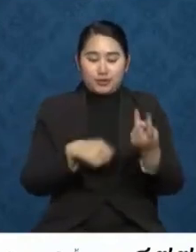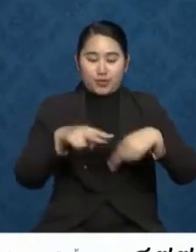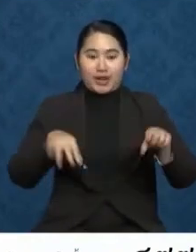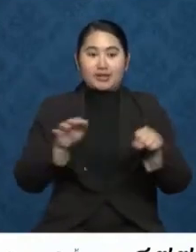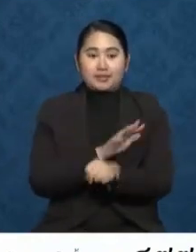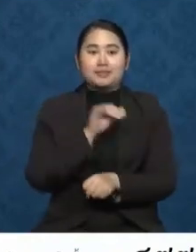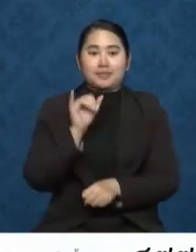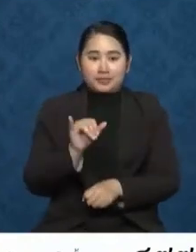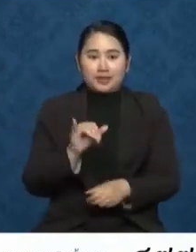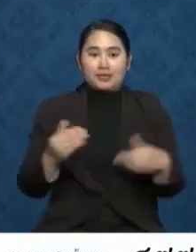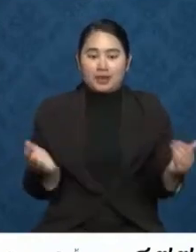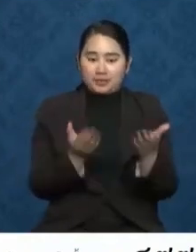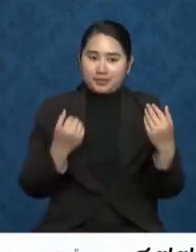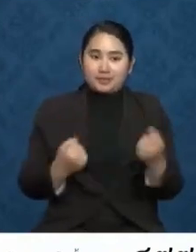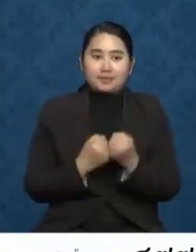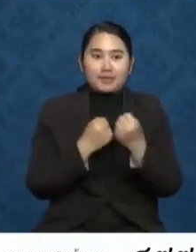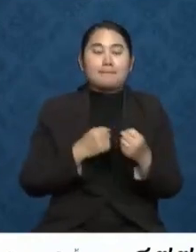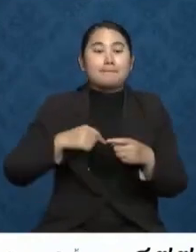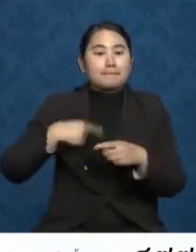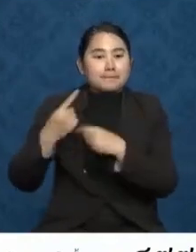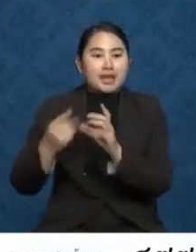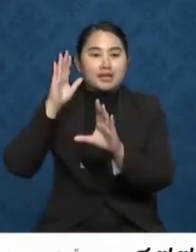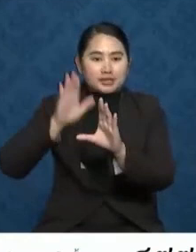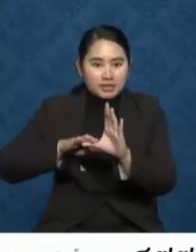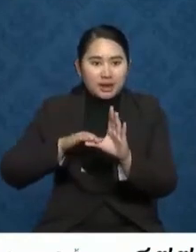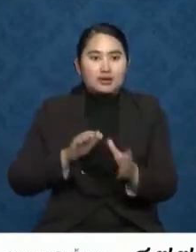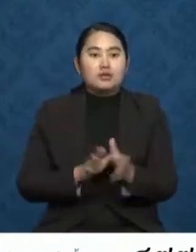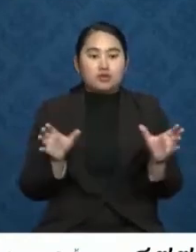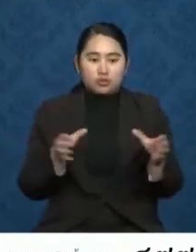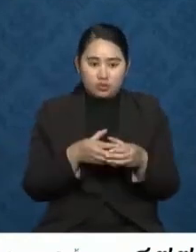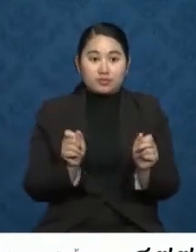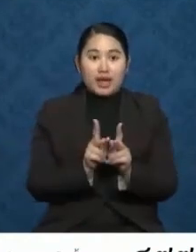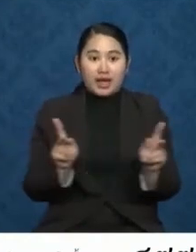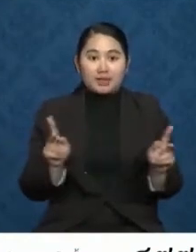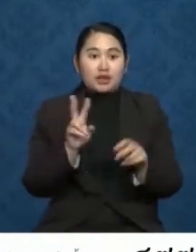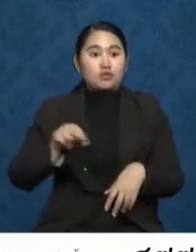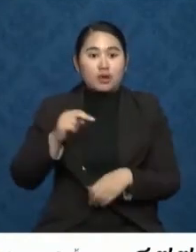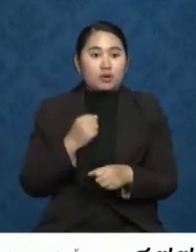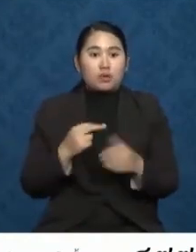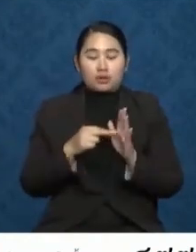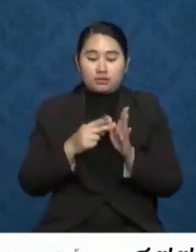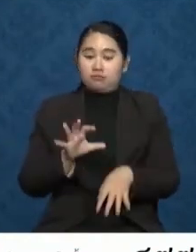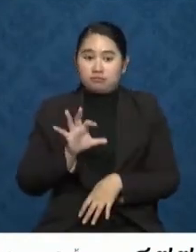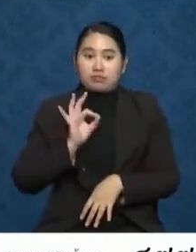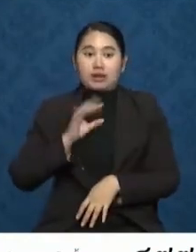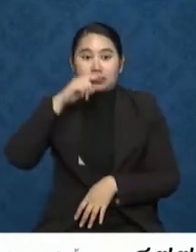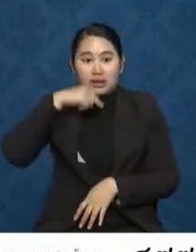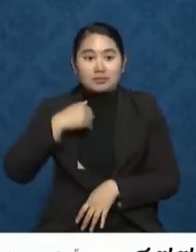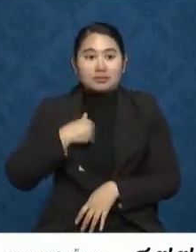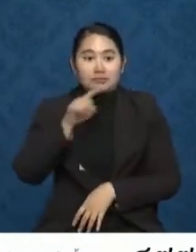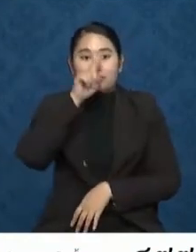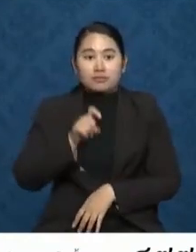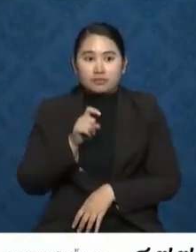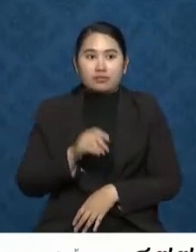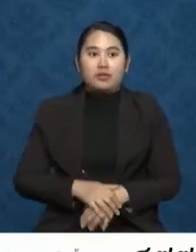ว่าการที่เราจะผลักดันเราจะไปสมัครรับเลือกตั้งในคณะมนตรีสิทธิมนุษยชนแห่งสหประชาชาติเขาจะเลือกเราเหรอฮะ